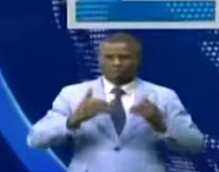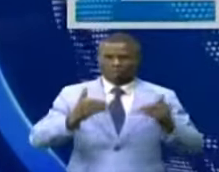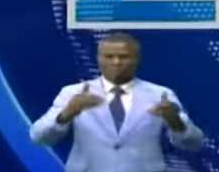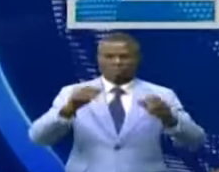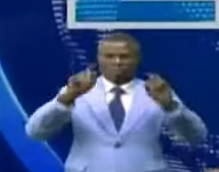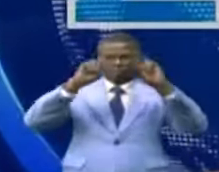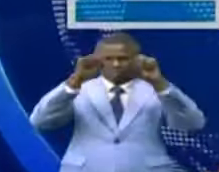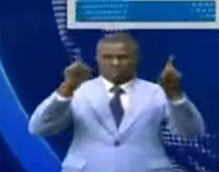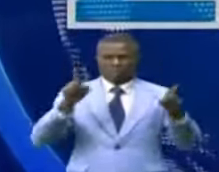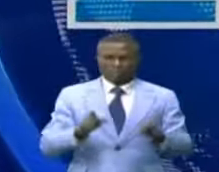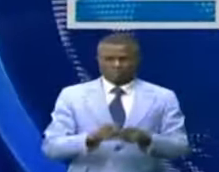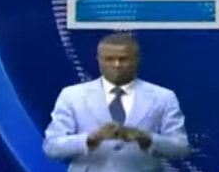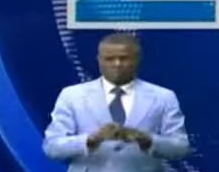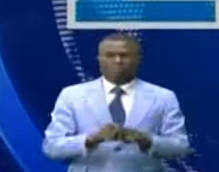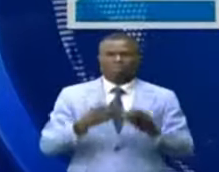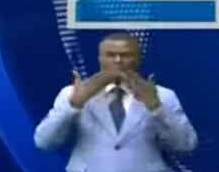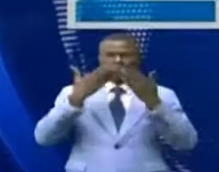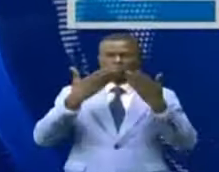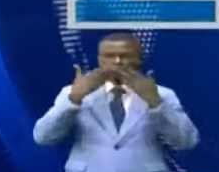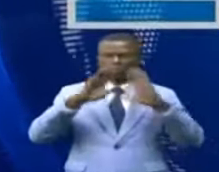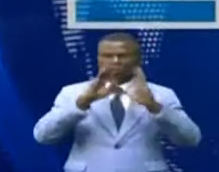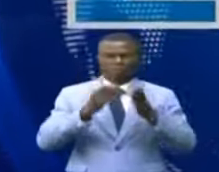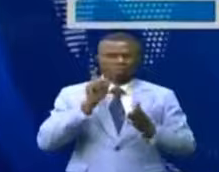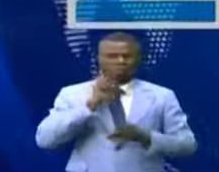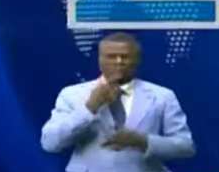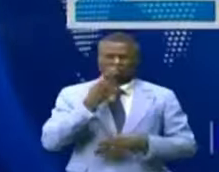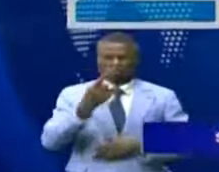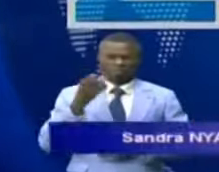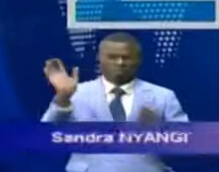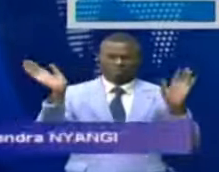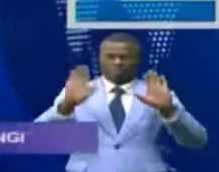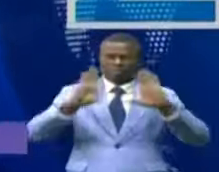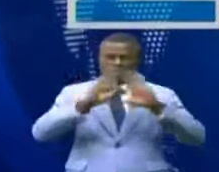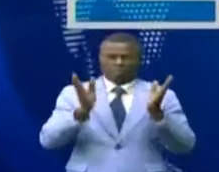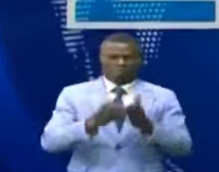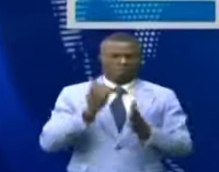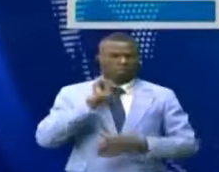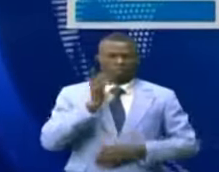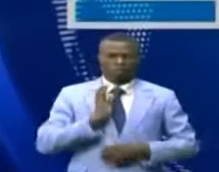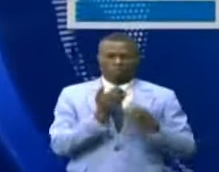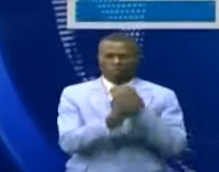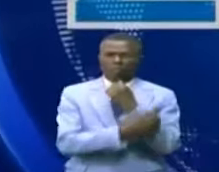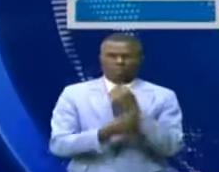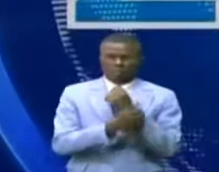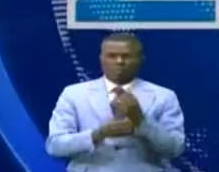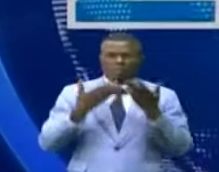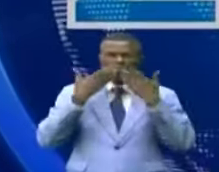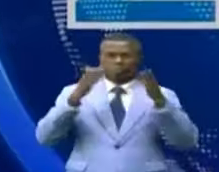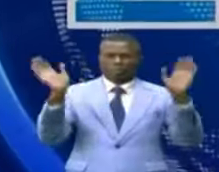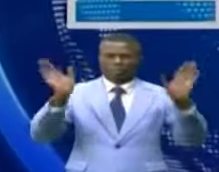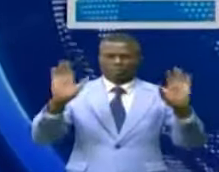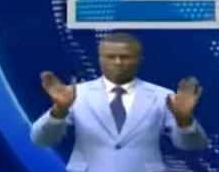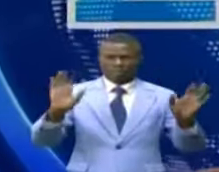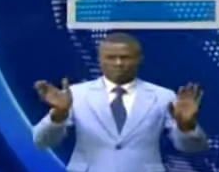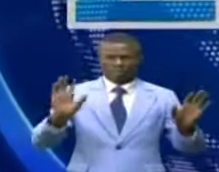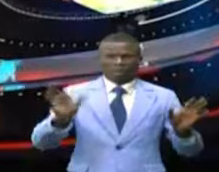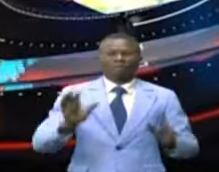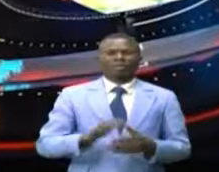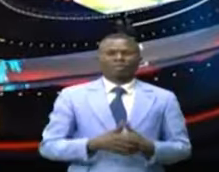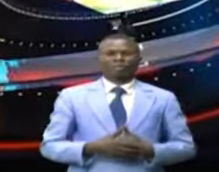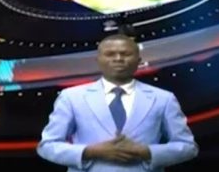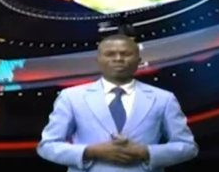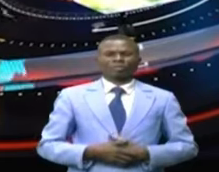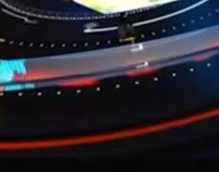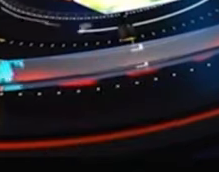antennes retrouvées à 23h. J'ai mis Mamogo. Très bonne suite au programme sur la chaîne nationale. Au revoir.